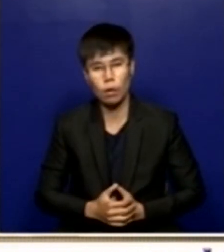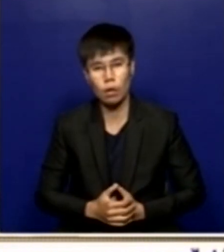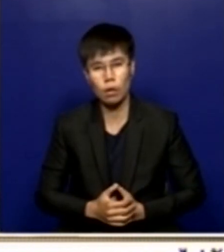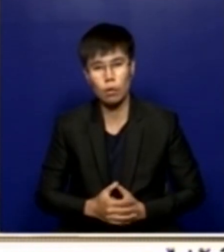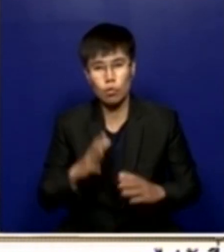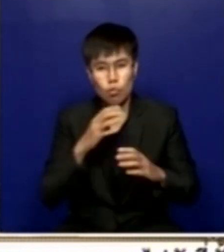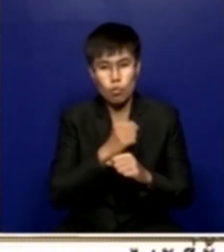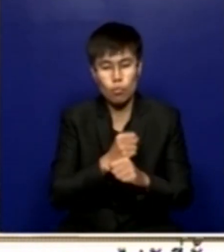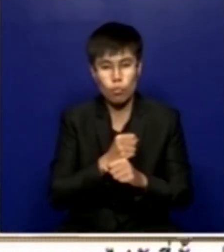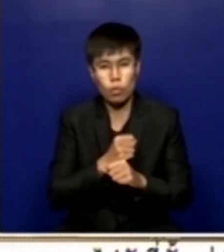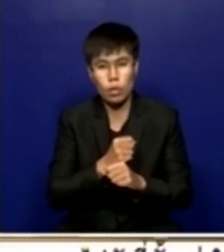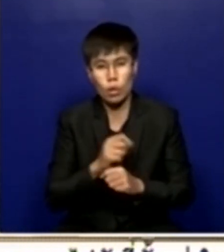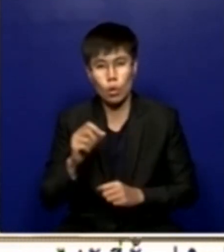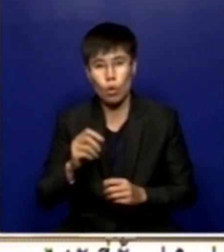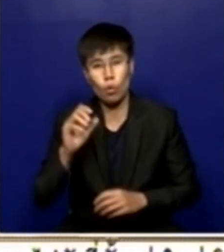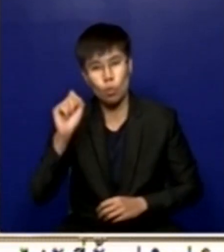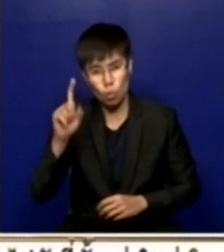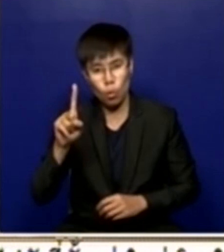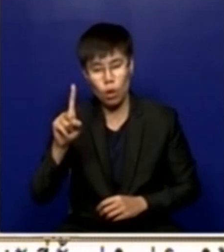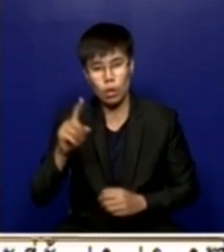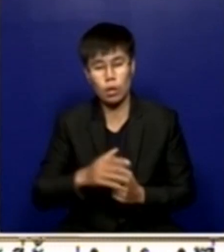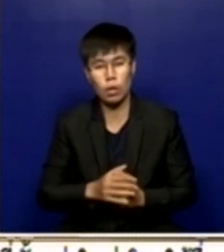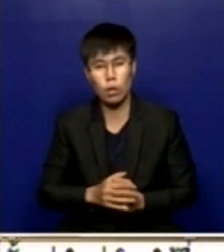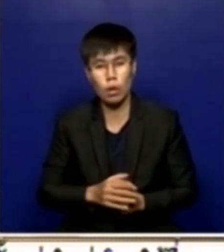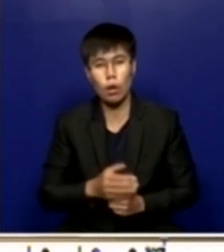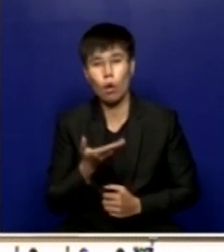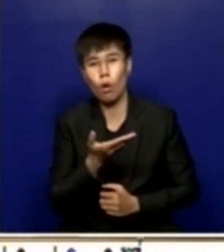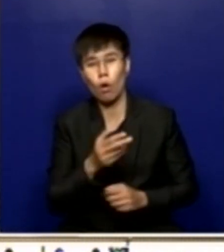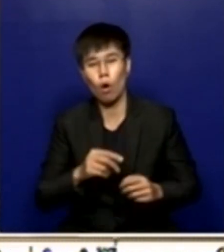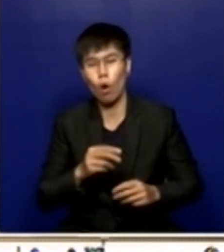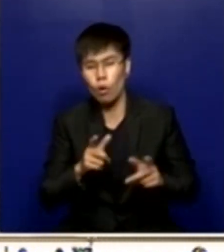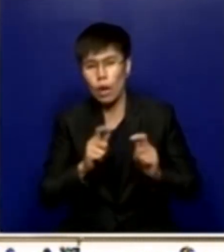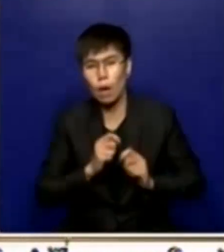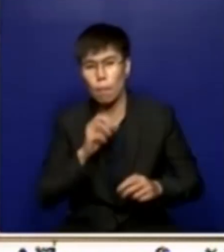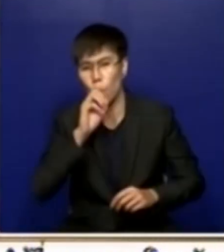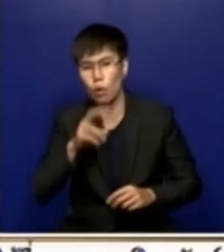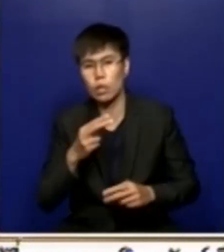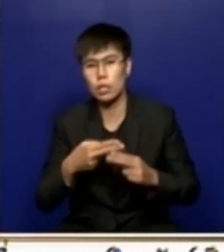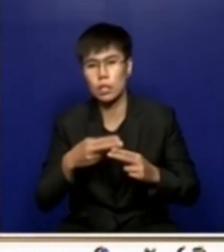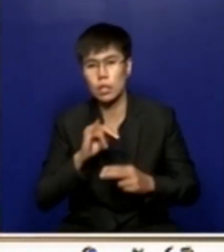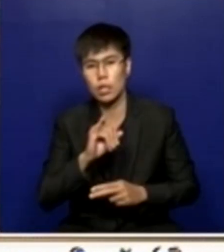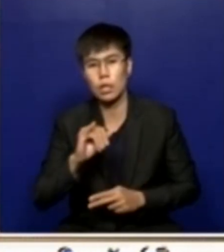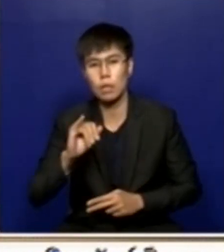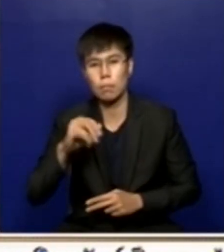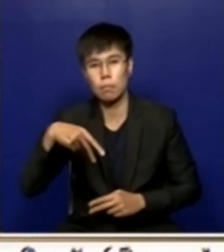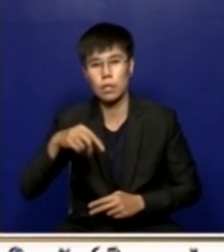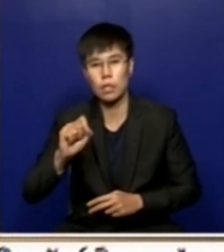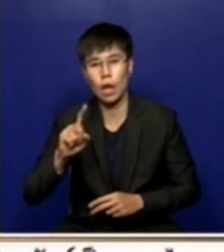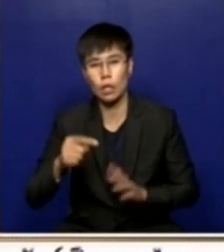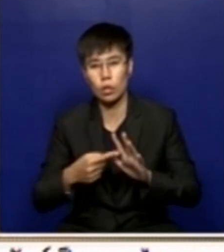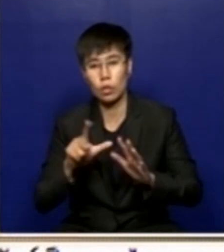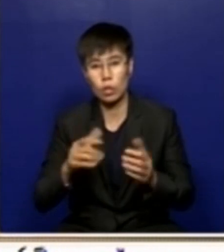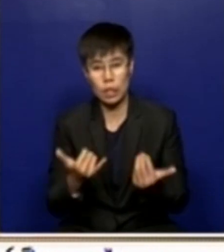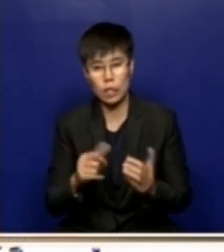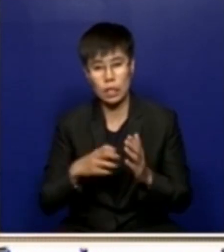เรื่องญัตติด่วนด้วยวาจาของท่านวิศาลขอญาติ anomท่านเพื่อที่ให้สภาเราช่วยกันแก้ปัญหาทางออกนะครับ